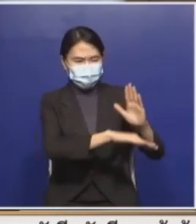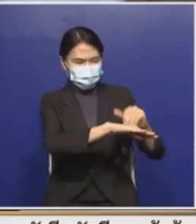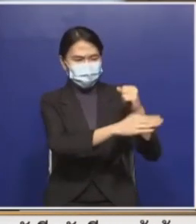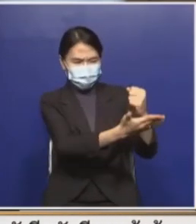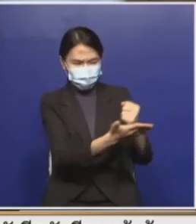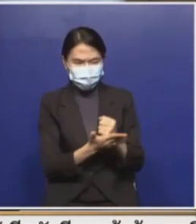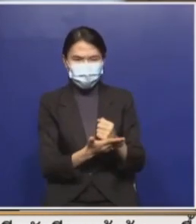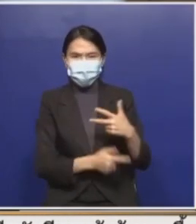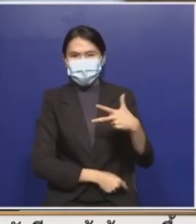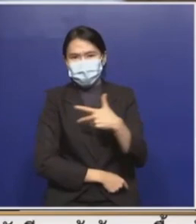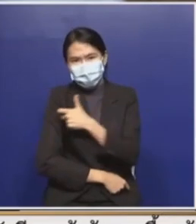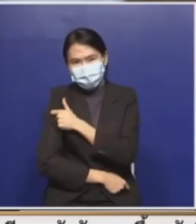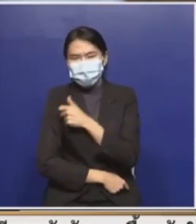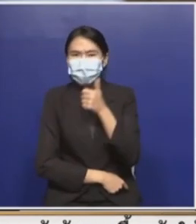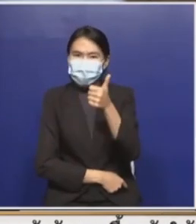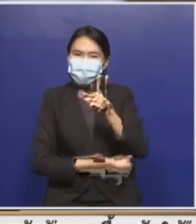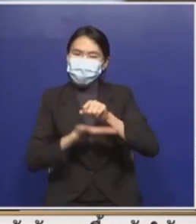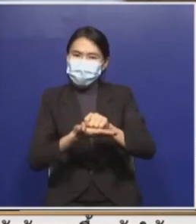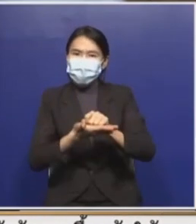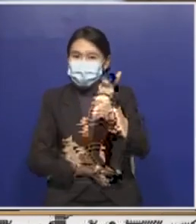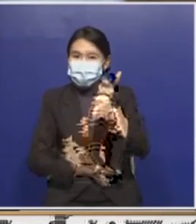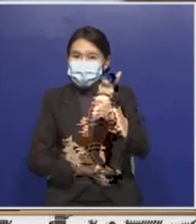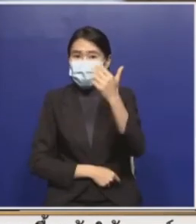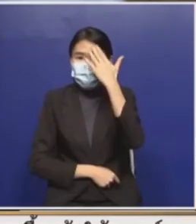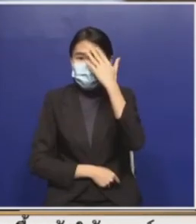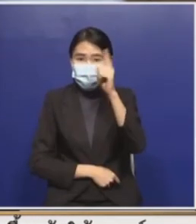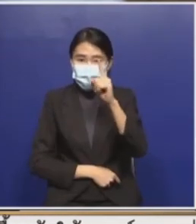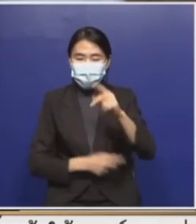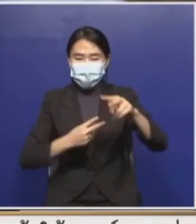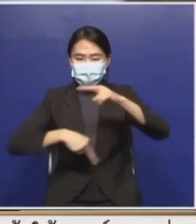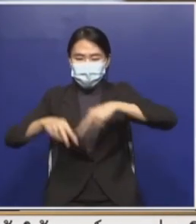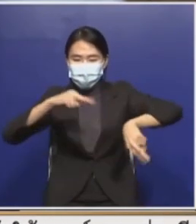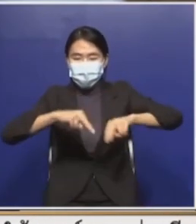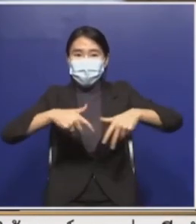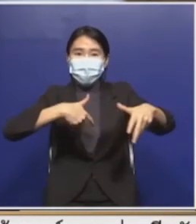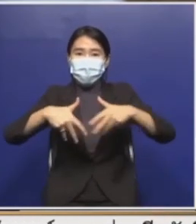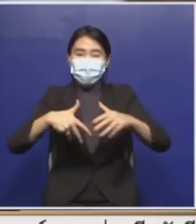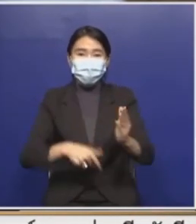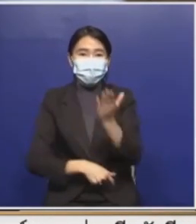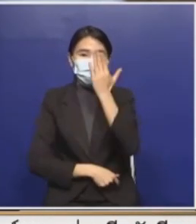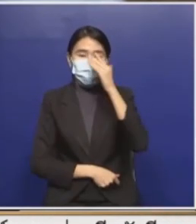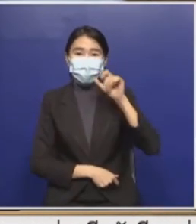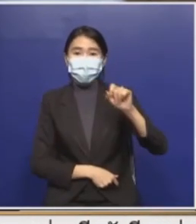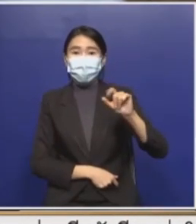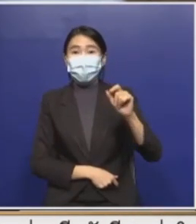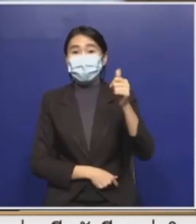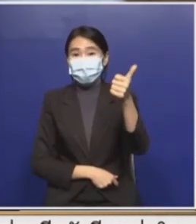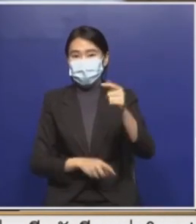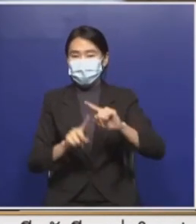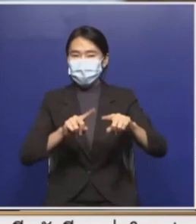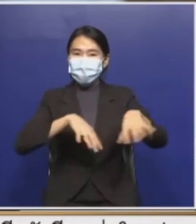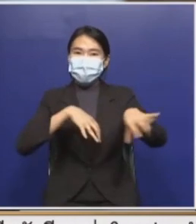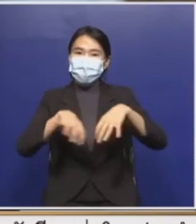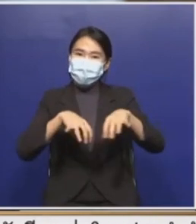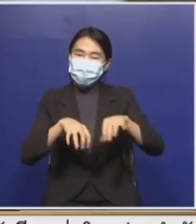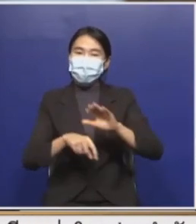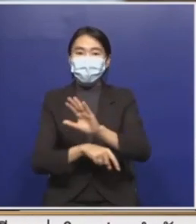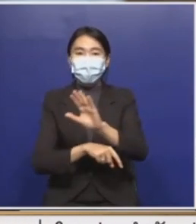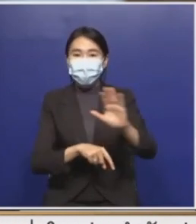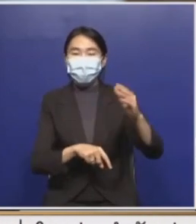ช้บริการเพื่อที่จะบริการให้ประชาชนได้ทันท่วงทีแต่การบริหารจัดการตร